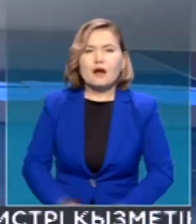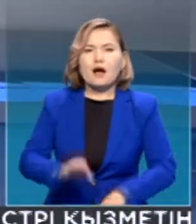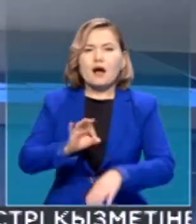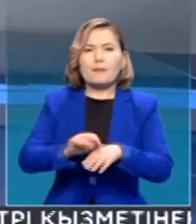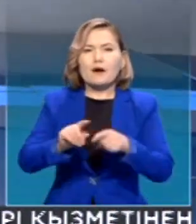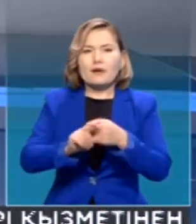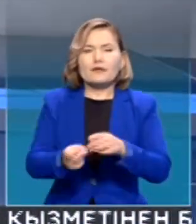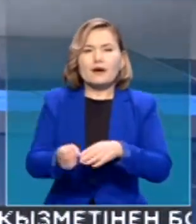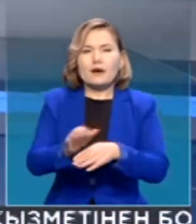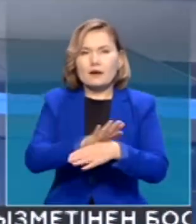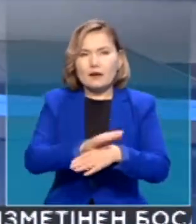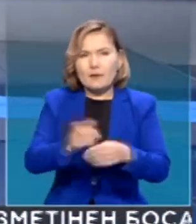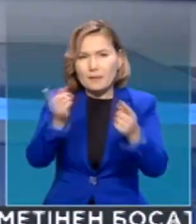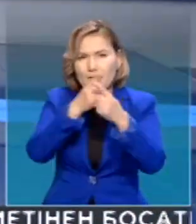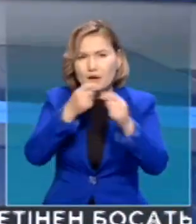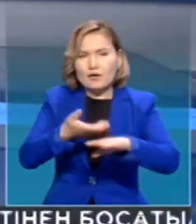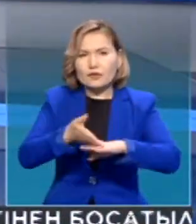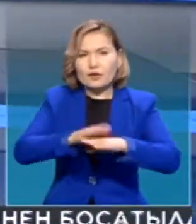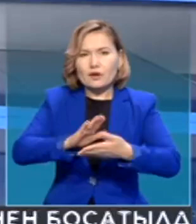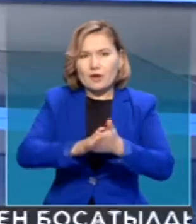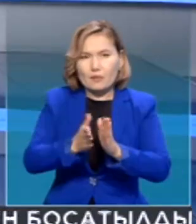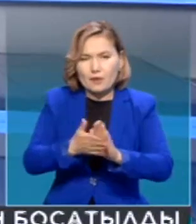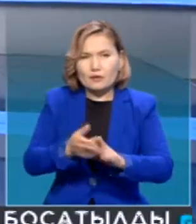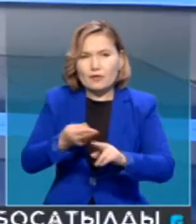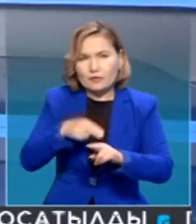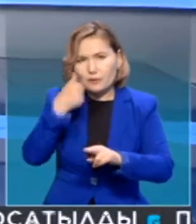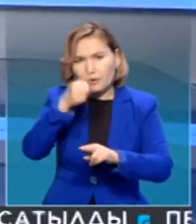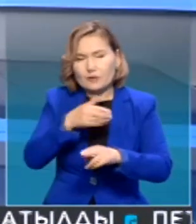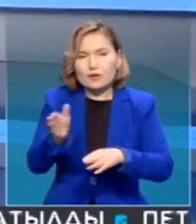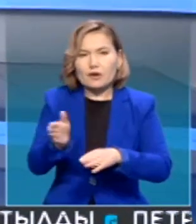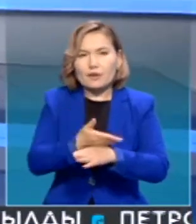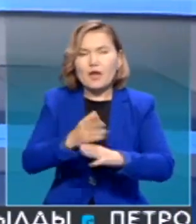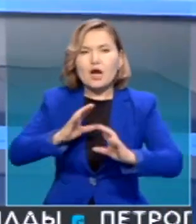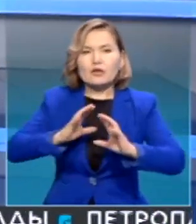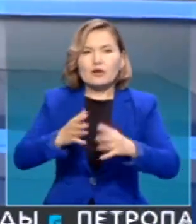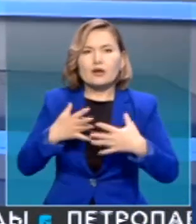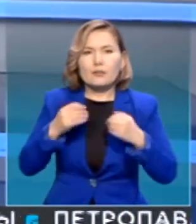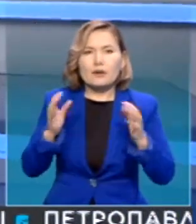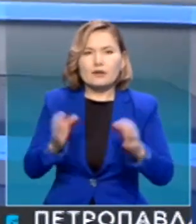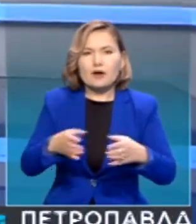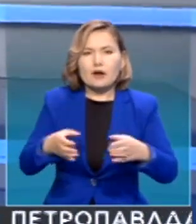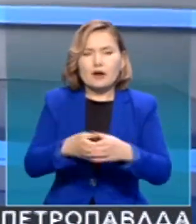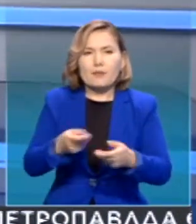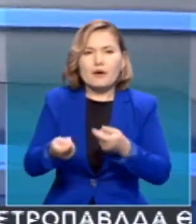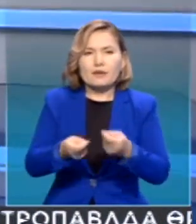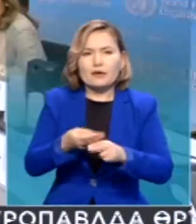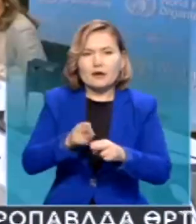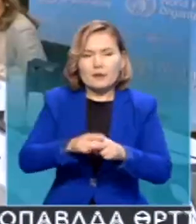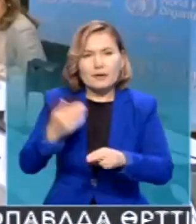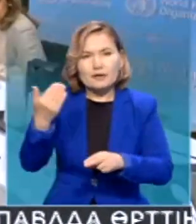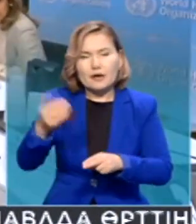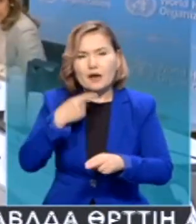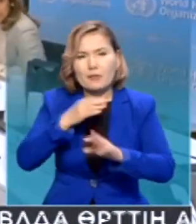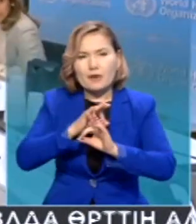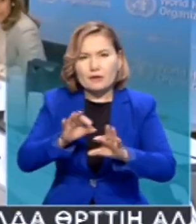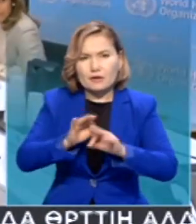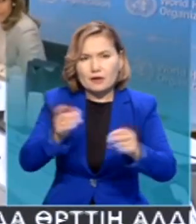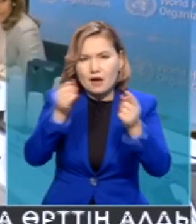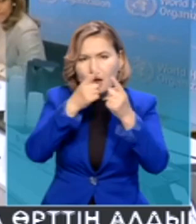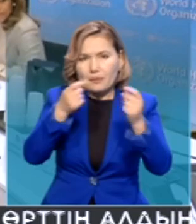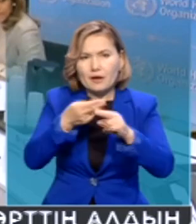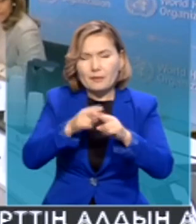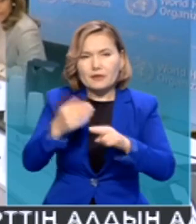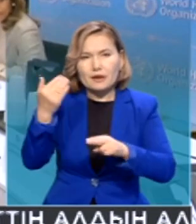Коронавирусқа қатысты жарияланған төтенше жағдай биыл күшін жояды. Дүниежүзілік денсаулық сақтау ұйымының басшысы Тедрос Гебрейесус осылай деп